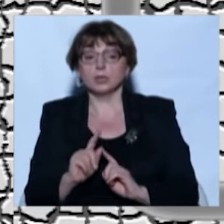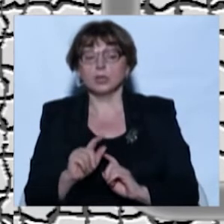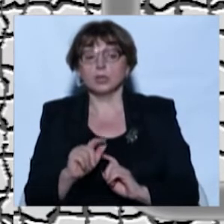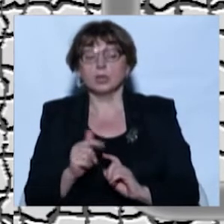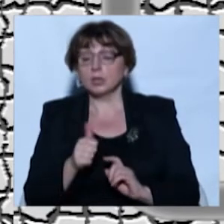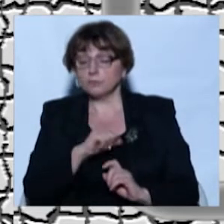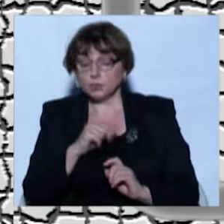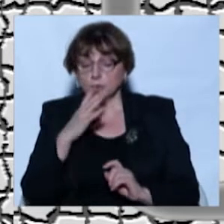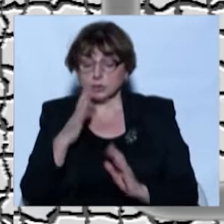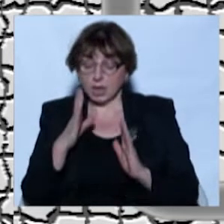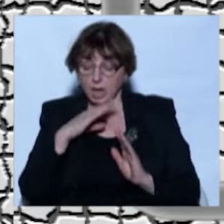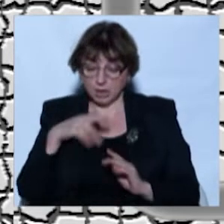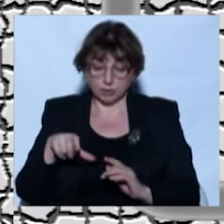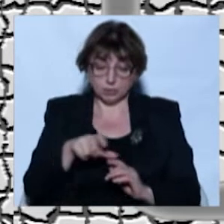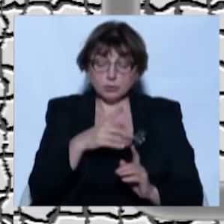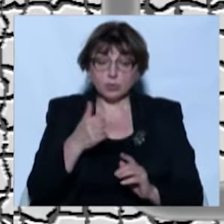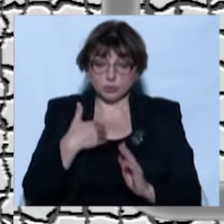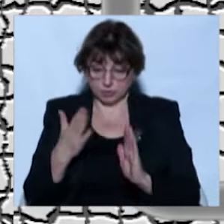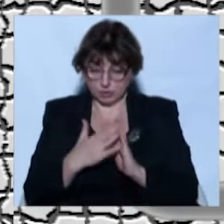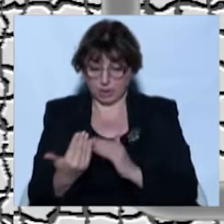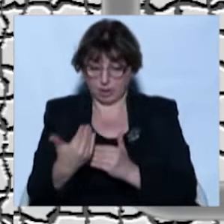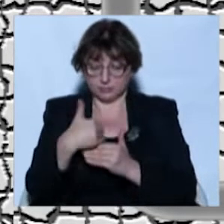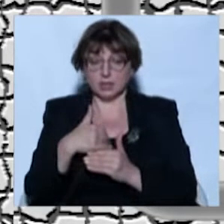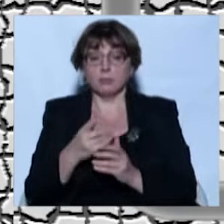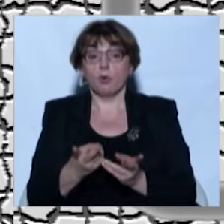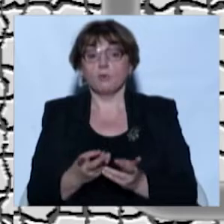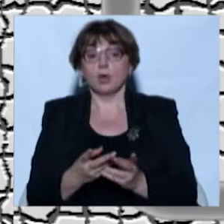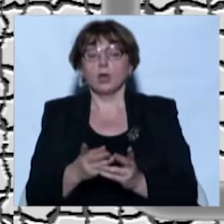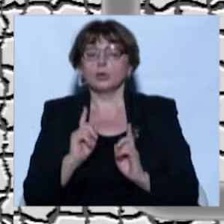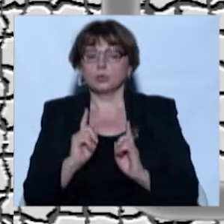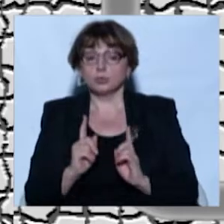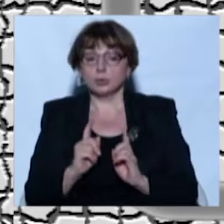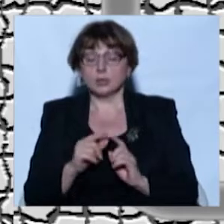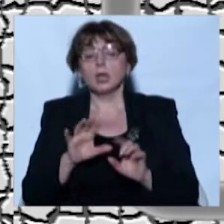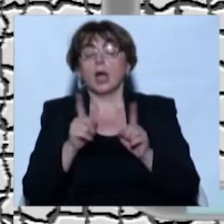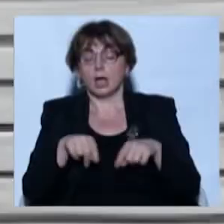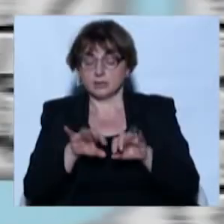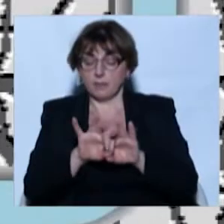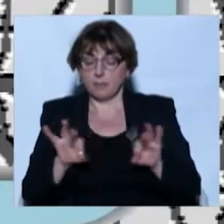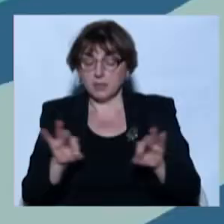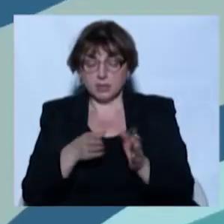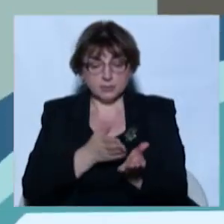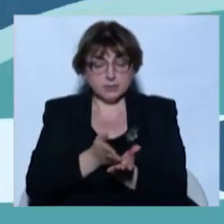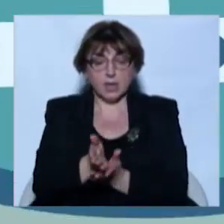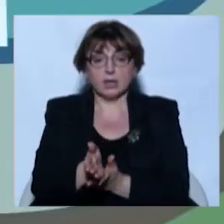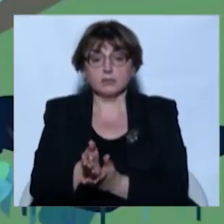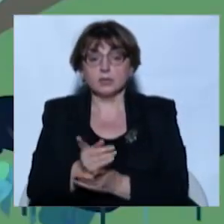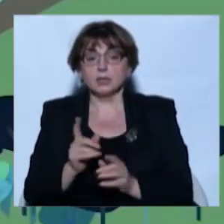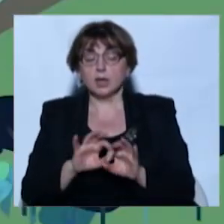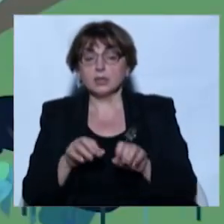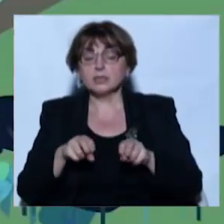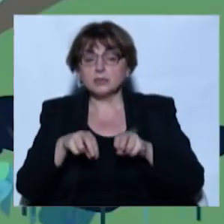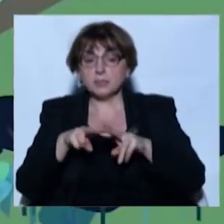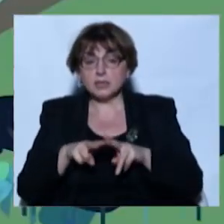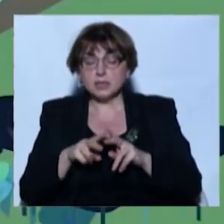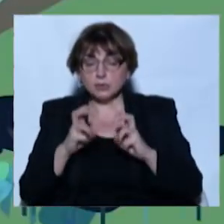რა გზას გადის მანამ, სანამ ჩვენს ონკანებამდე მოვა. თუნდაც სანამ მილებს გამოივლის, ან იქამდეც კი, სანამ